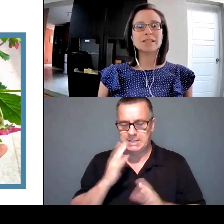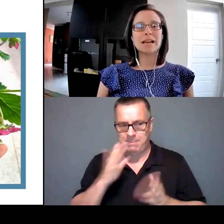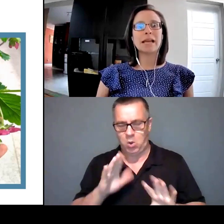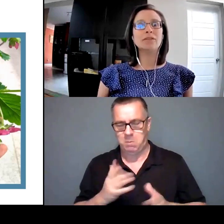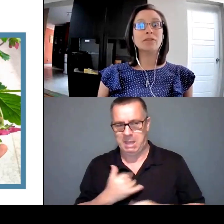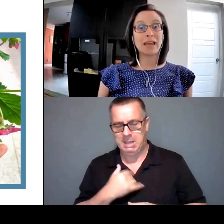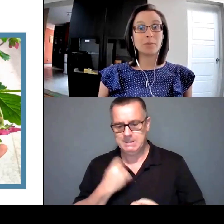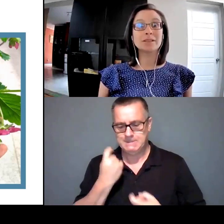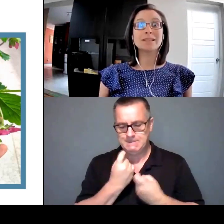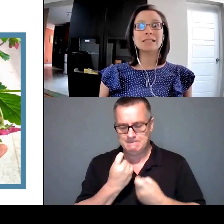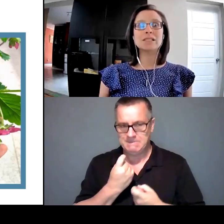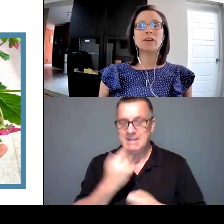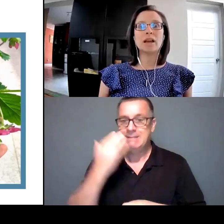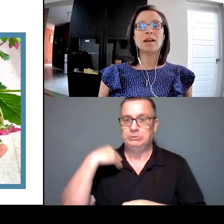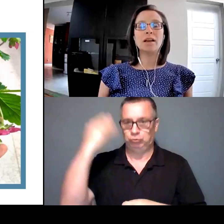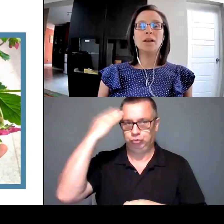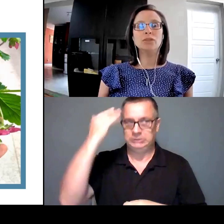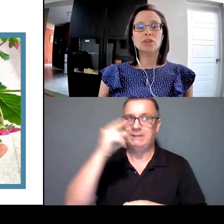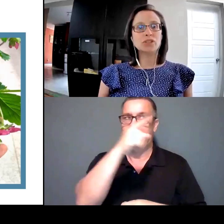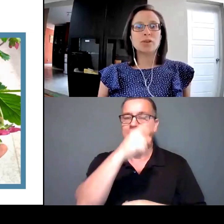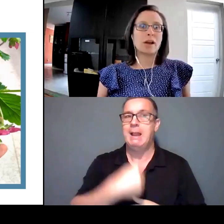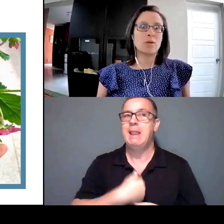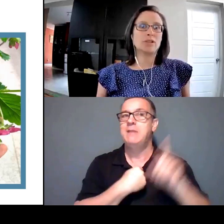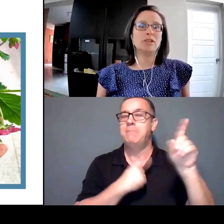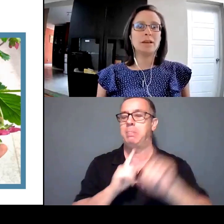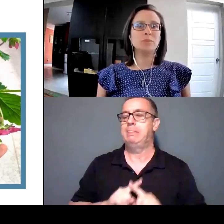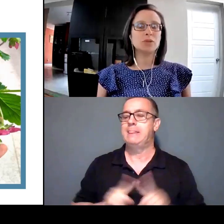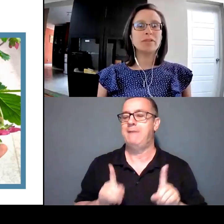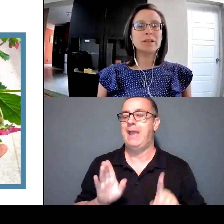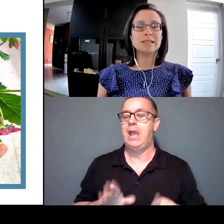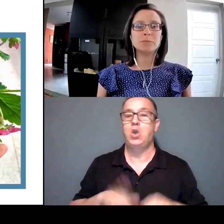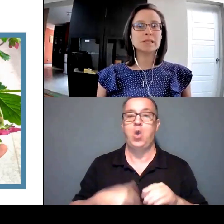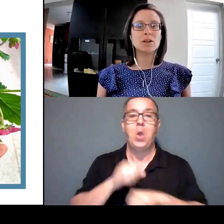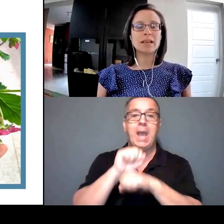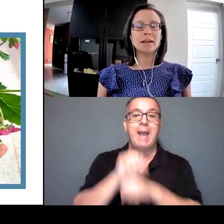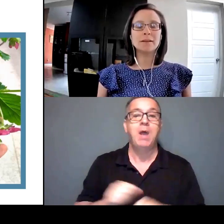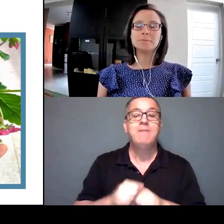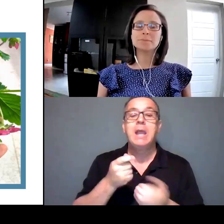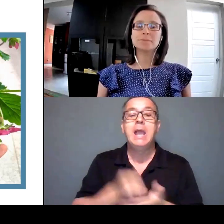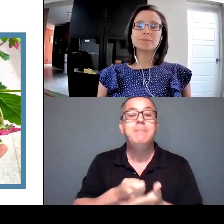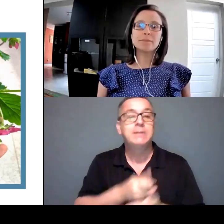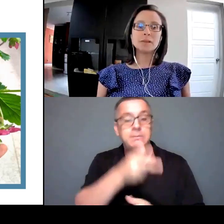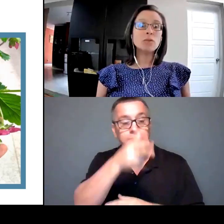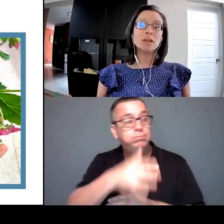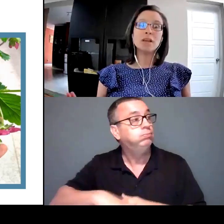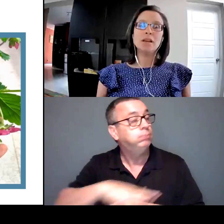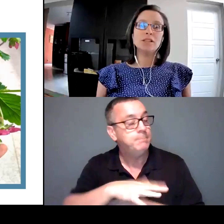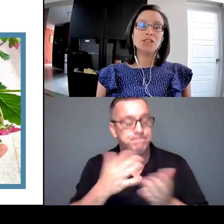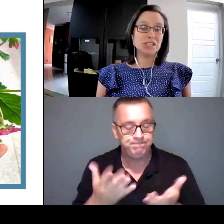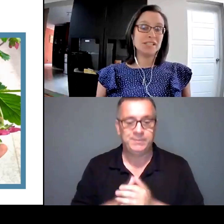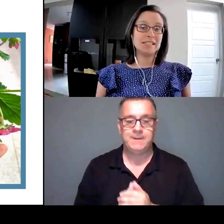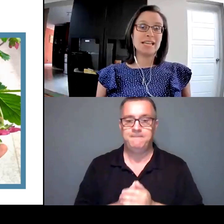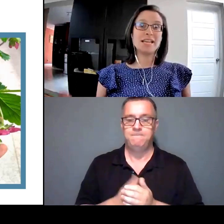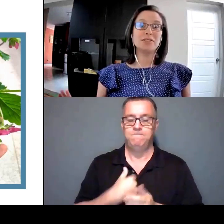savais que ça allait être vraiment très différent de ce à quoi j'étais habituée avec les épiceries locales. Donc,